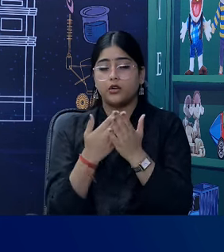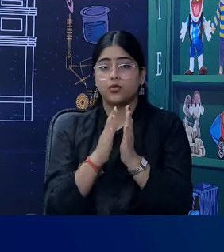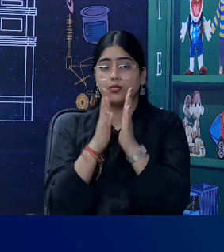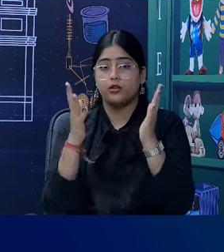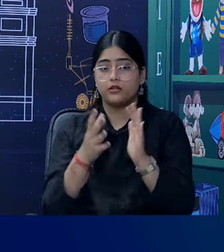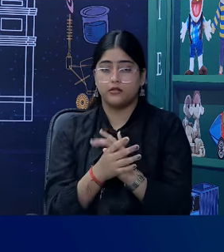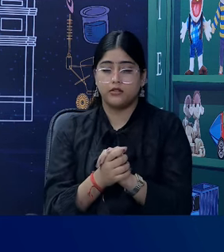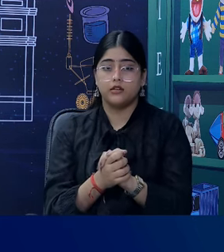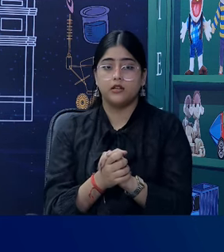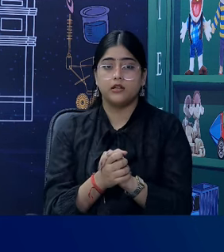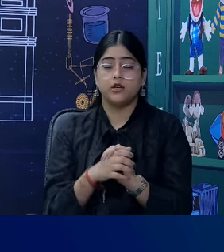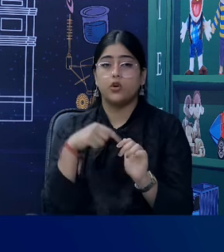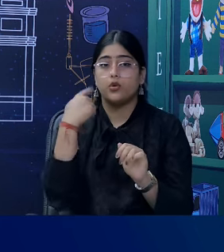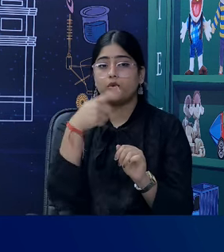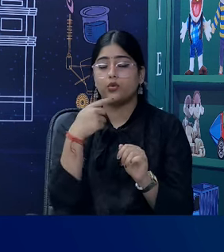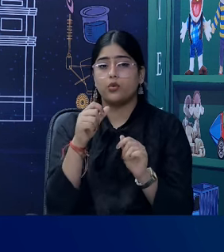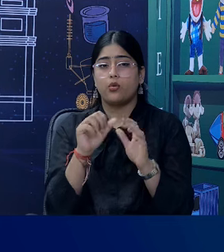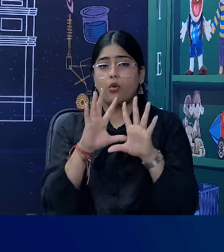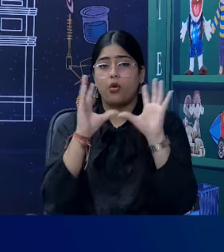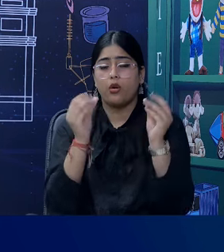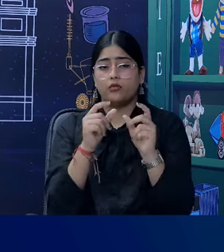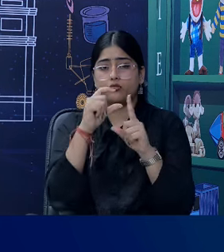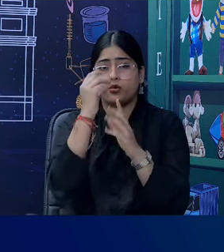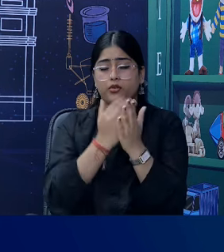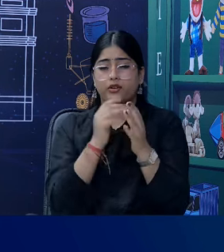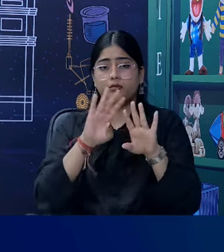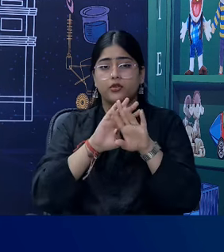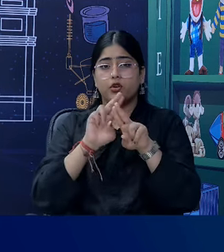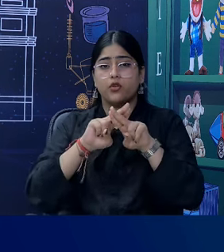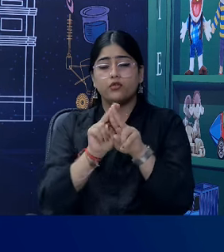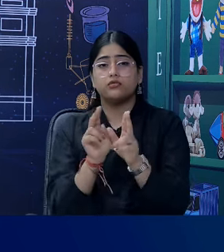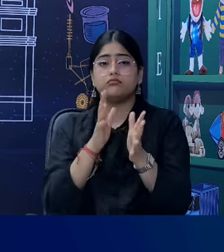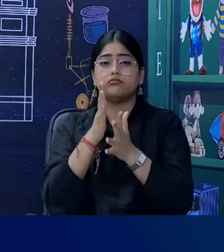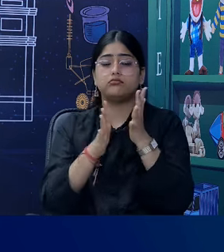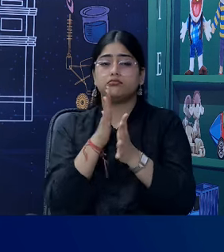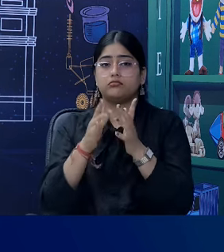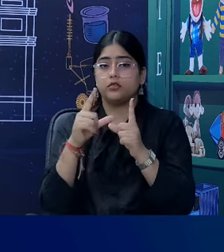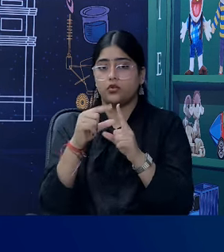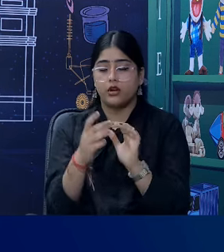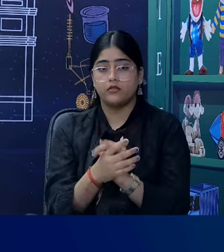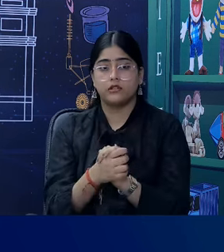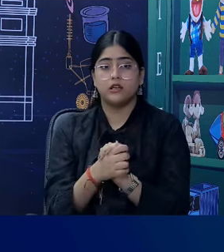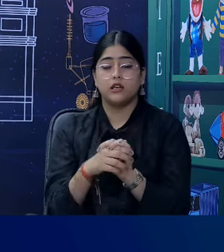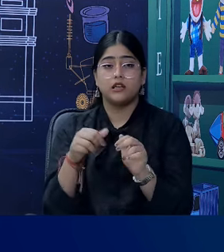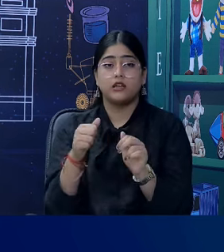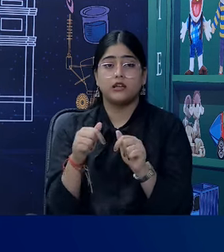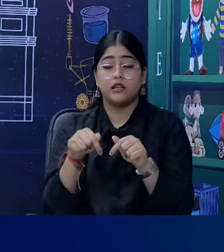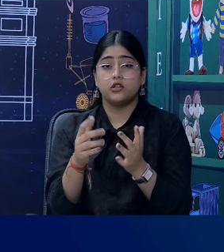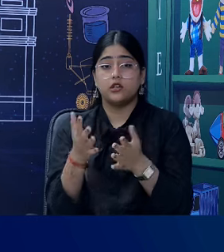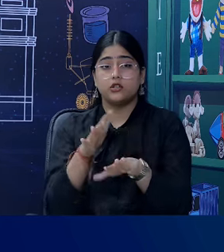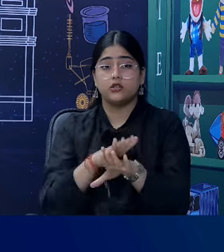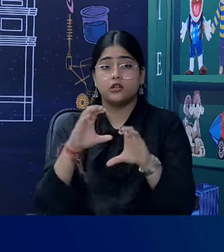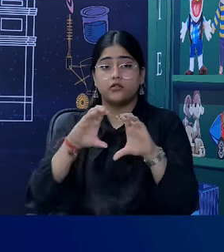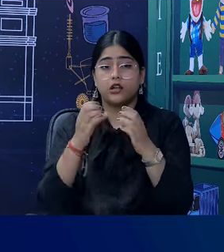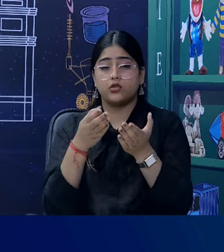धन्यवाद करती हूं जिन्होंने सत्र साइन लैंग्वेज के माध्यम से आप सभी तक पहुंचाने की कोशिश की और दर्शकों समावेशी कक्षा के